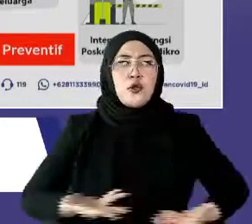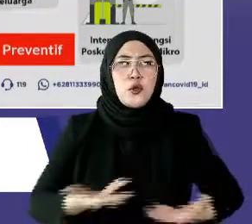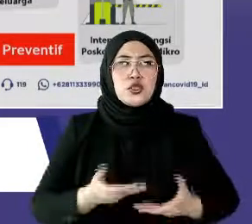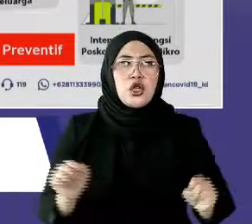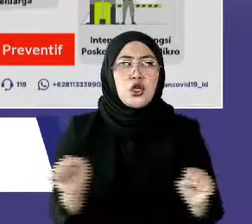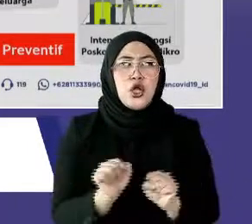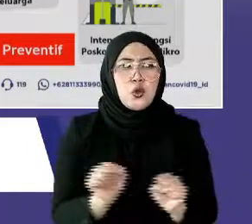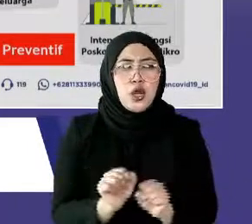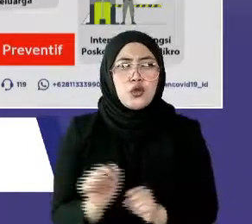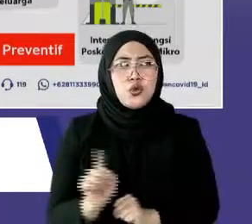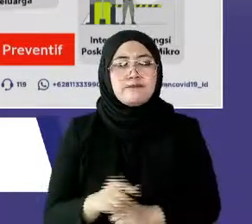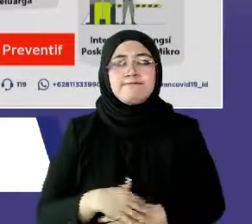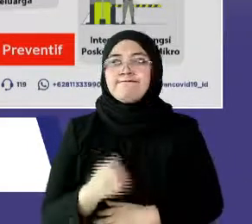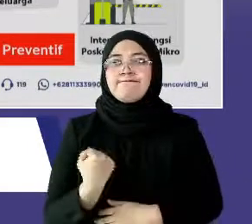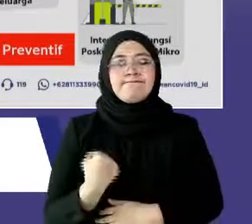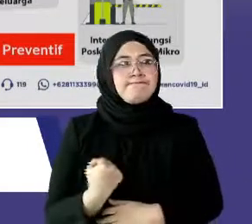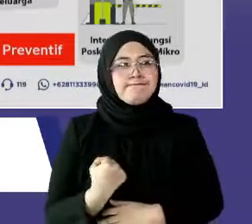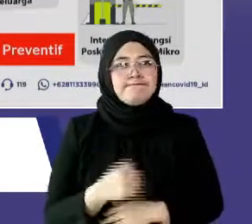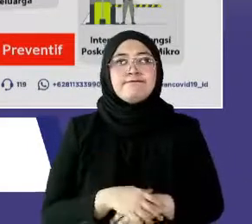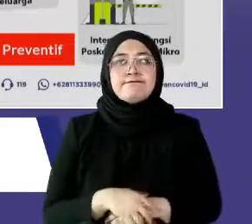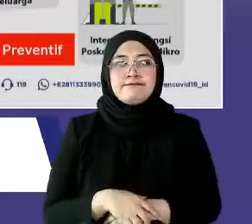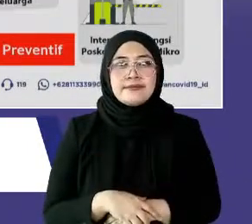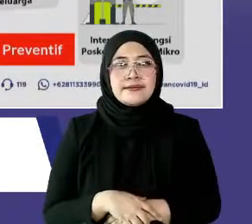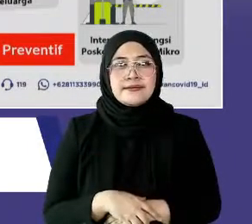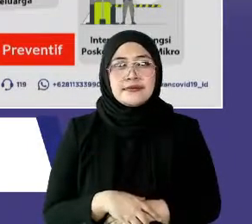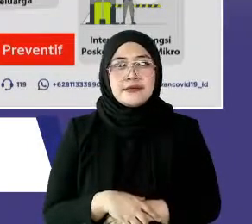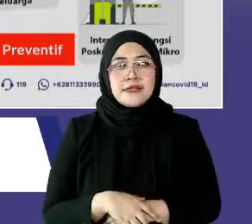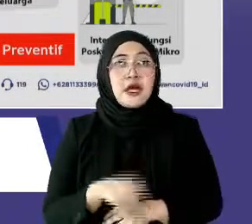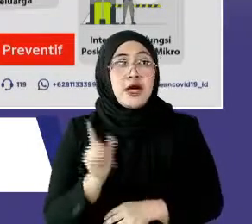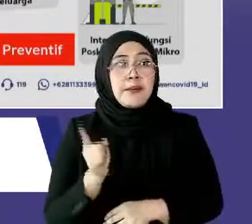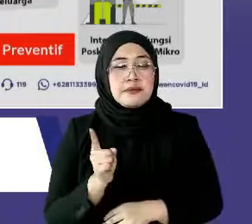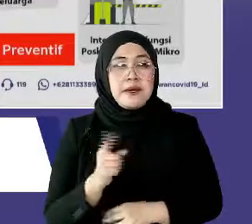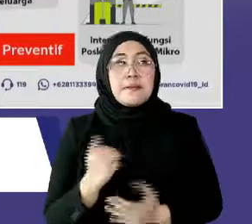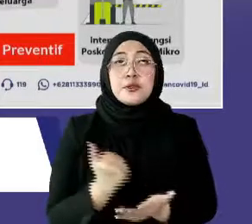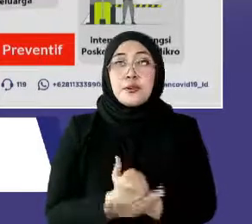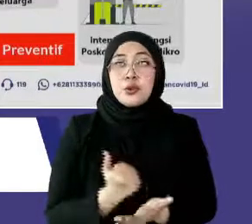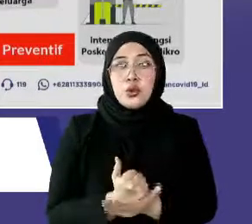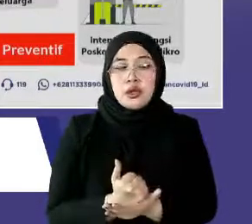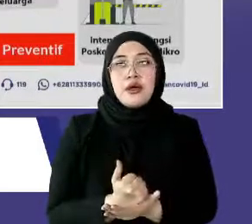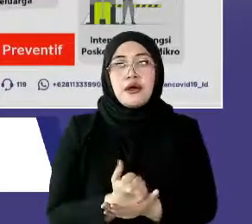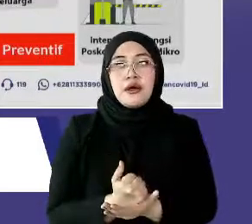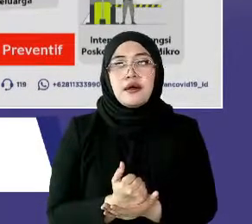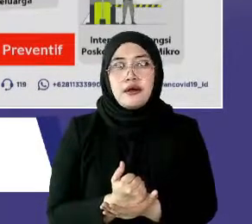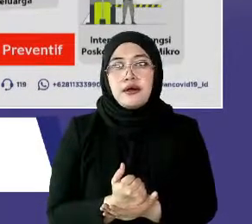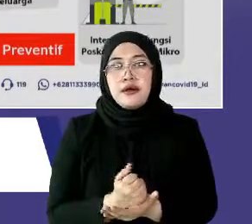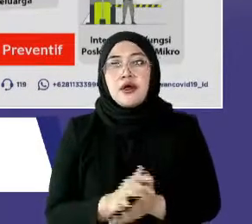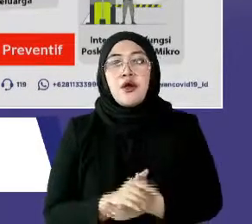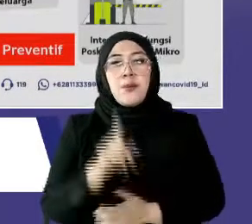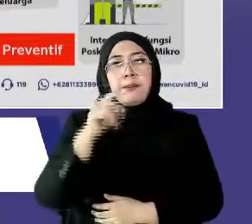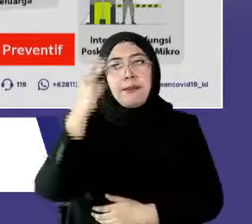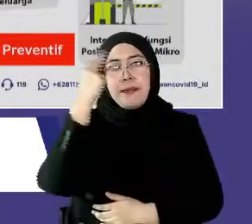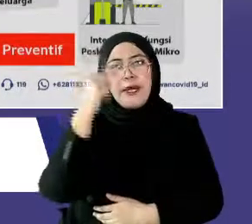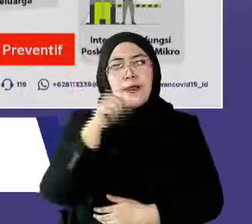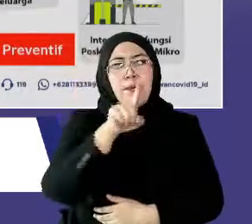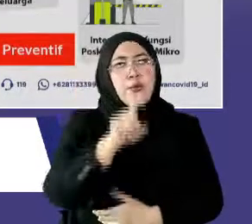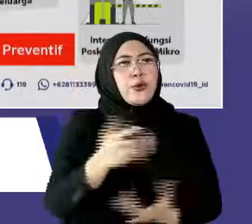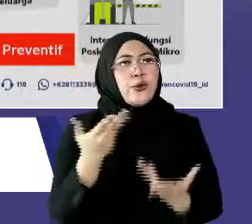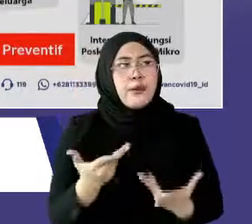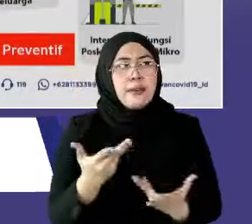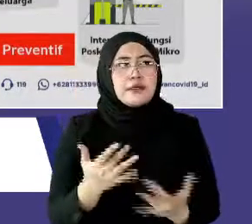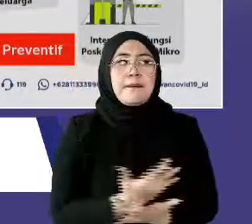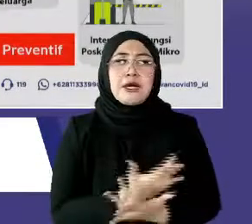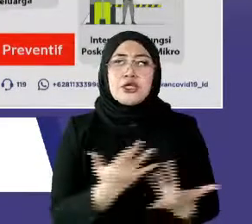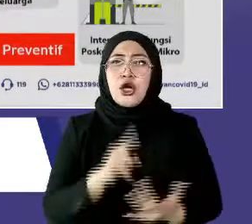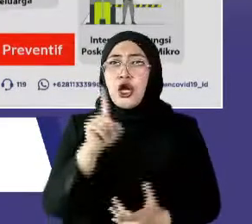coffee 19 tidak terkendali untuk melakukan antisipasi karena pada prinsipnya apa yang harus difokuskan oleh pemerintah setempat maupun